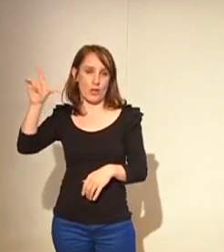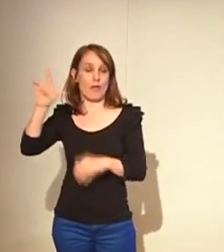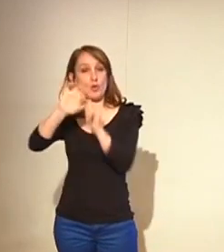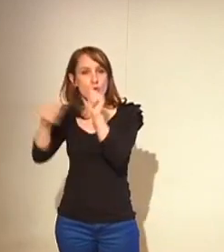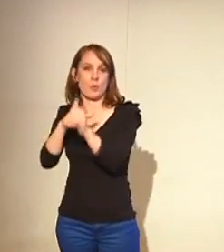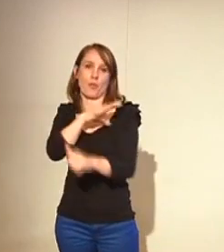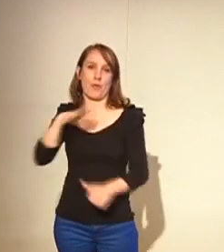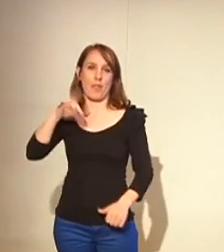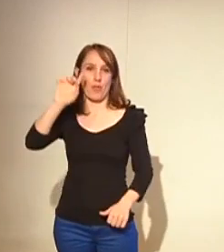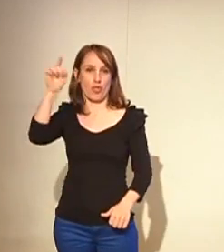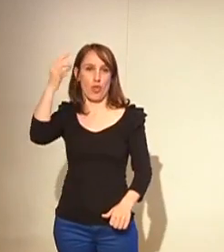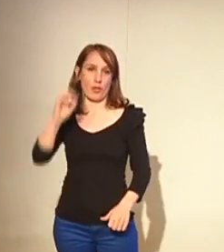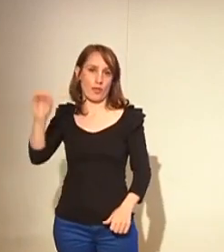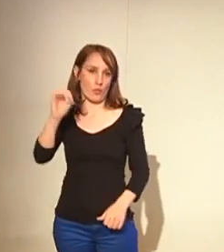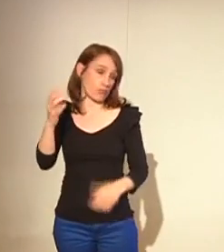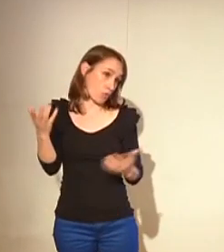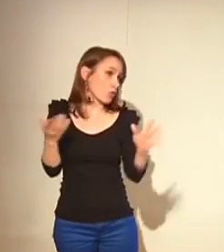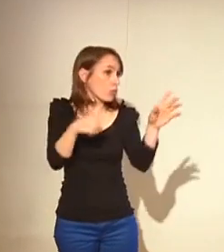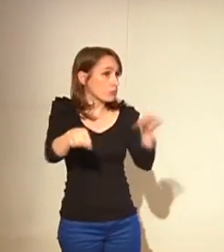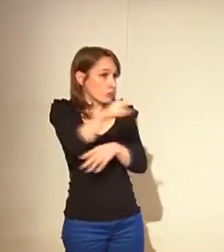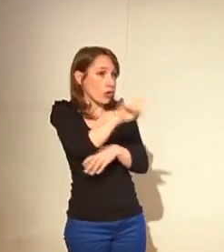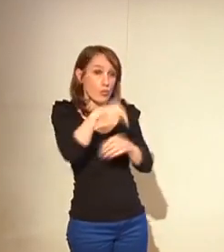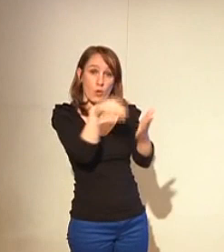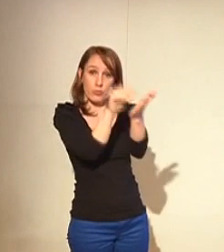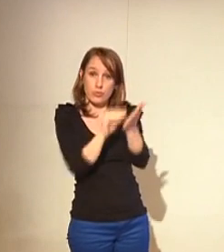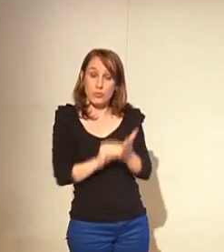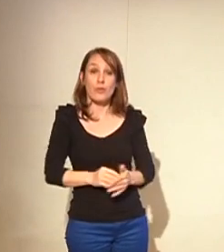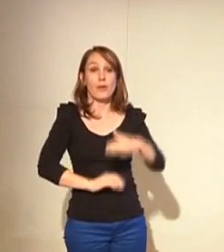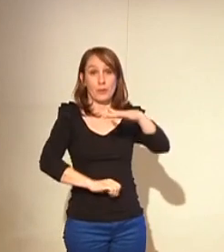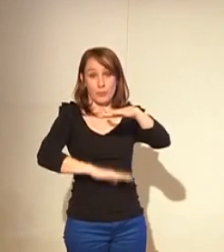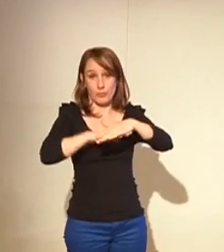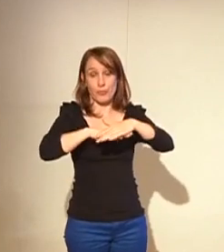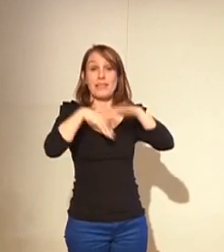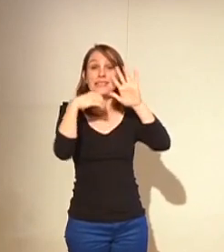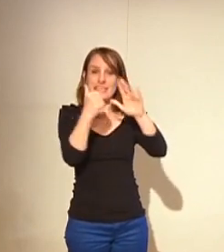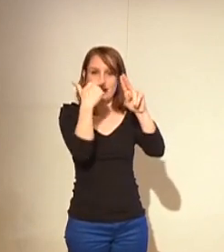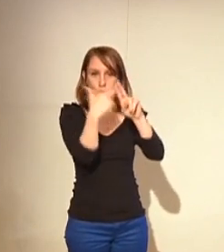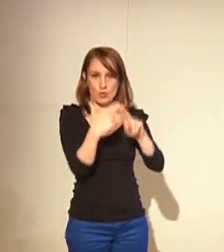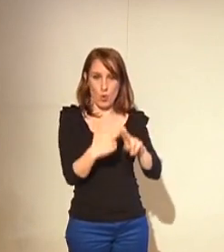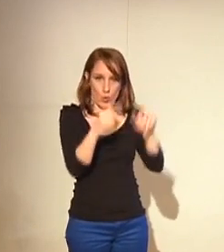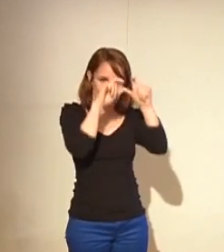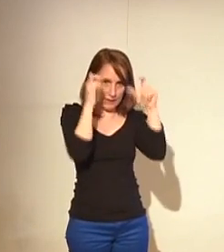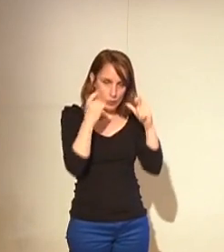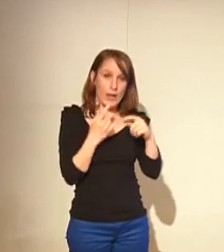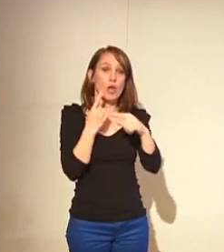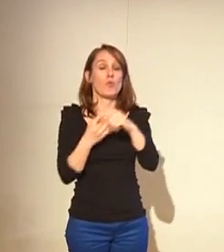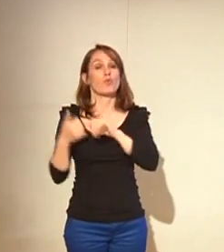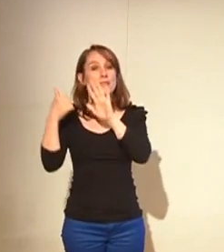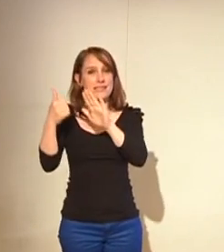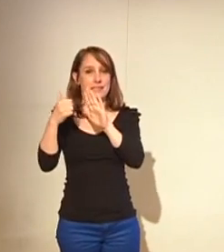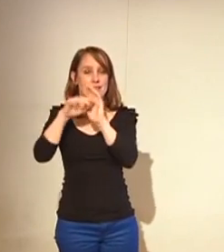euh voilà vous devez écrire si titulaire au maximum et si suppléant au